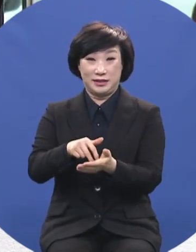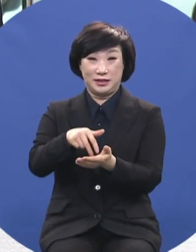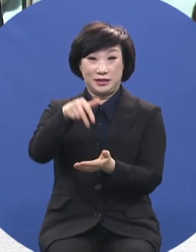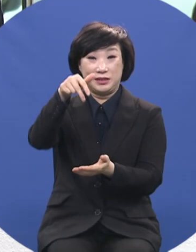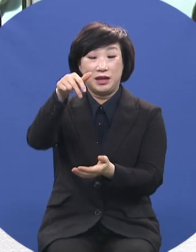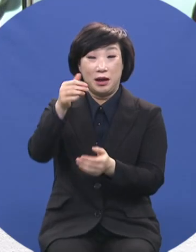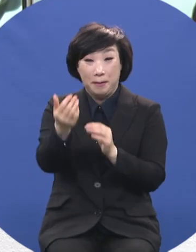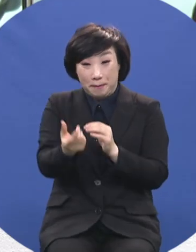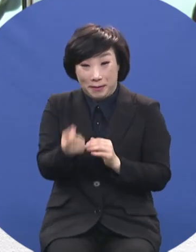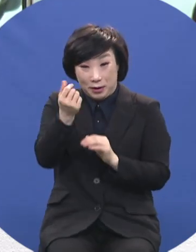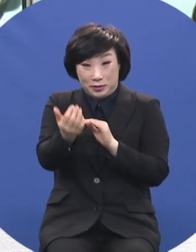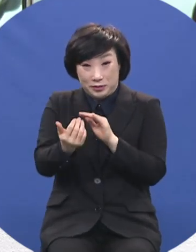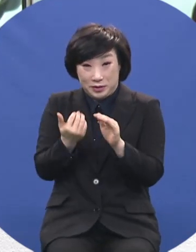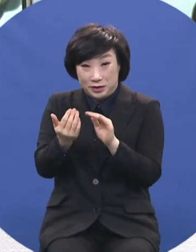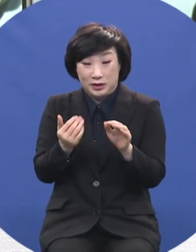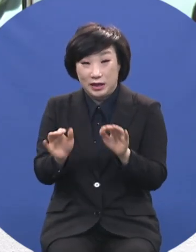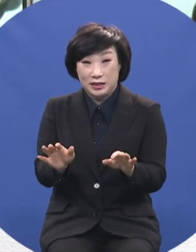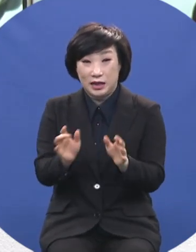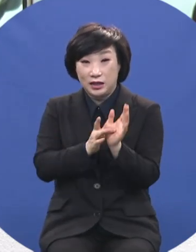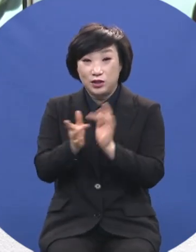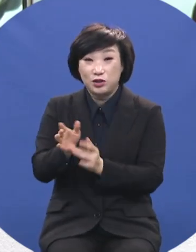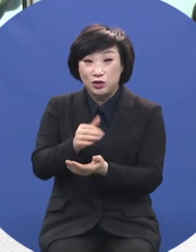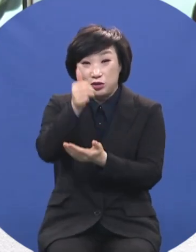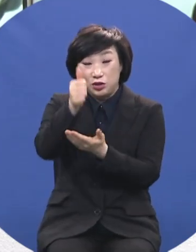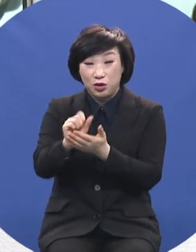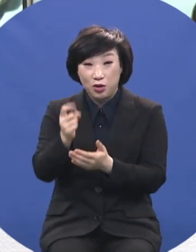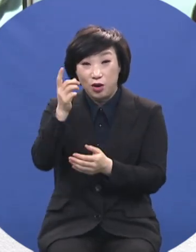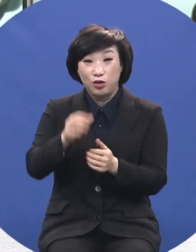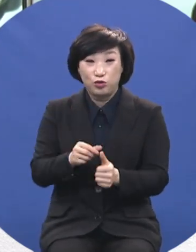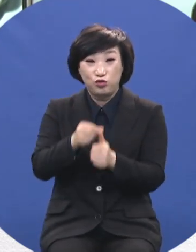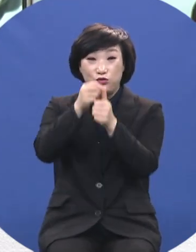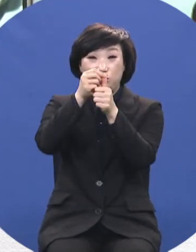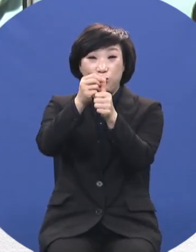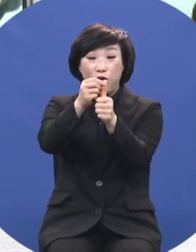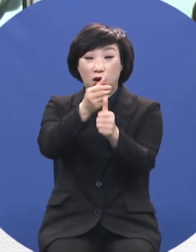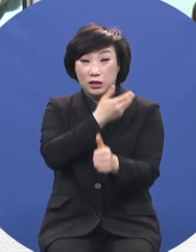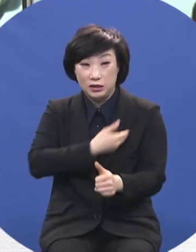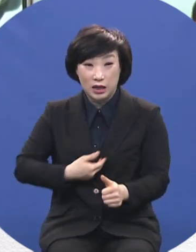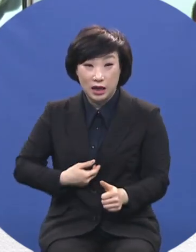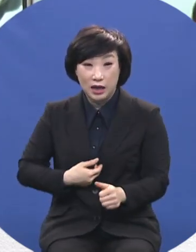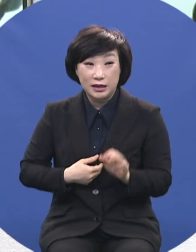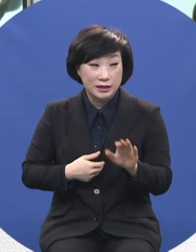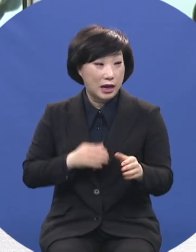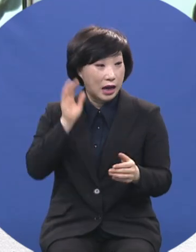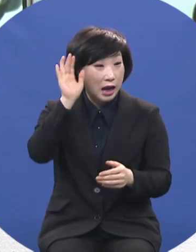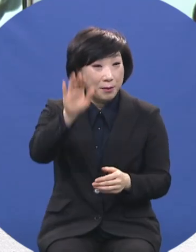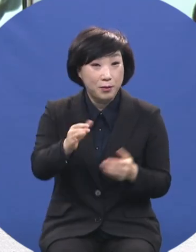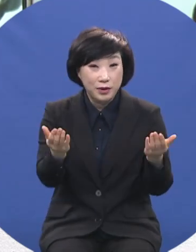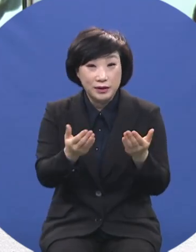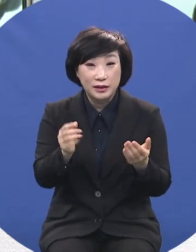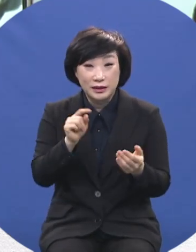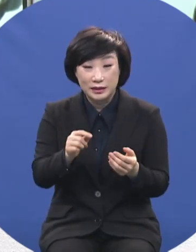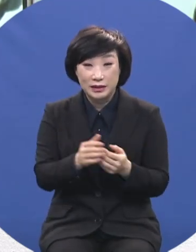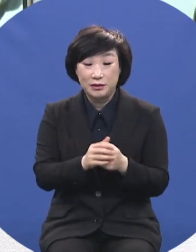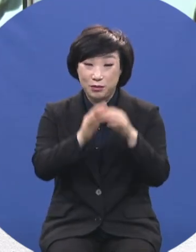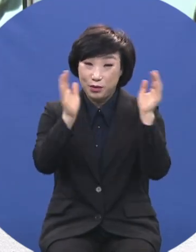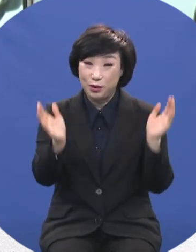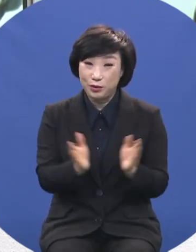승천하기 직전에 예수로 구원받은 제자들에게 앞으로 행할